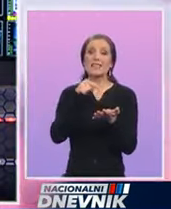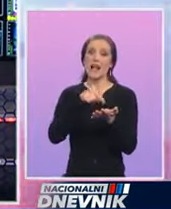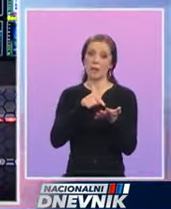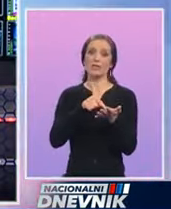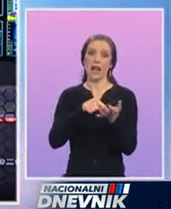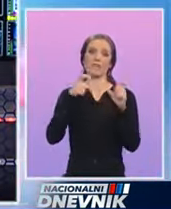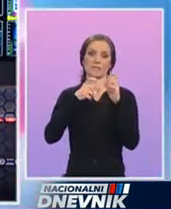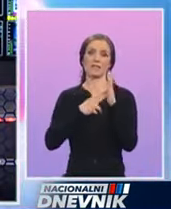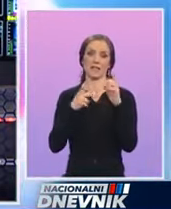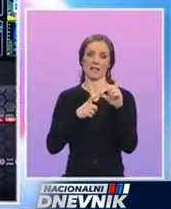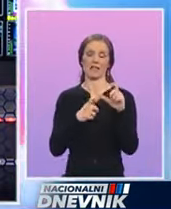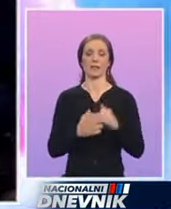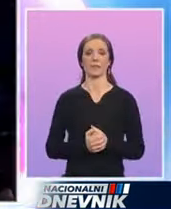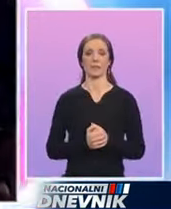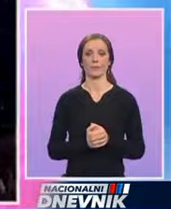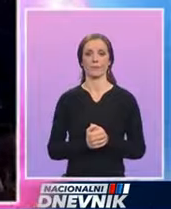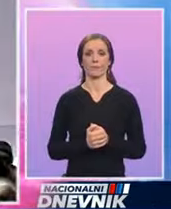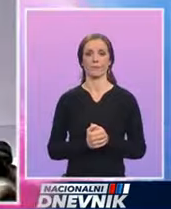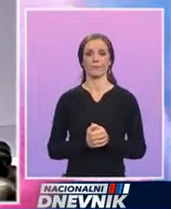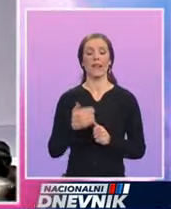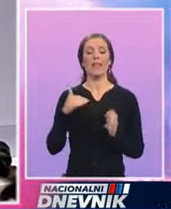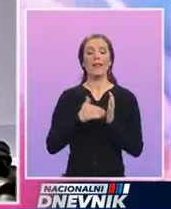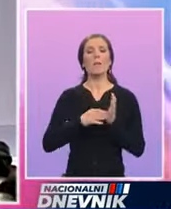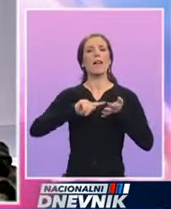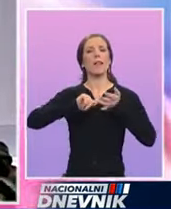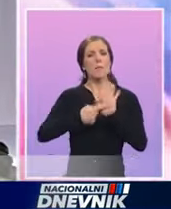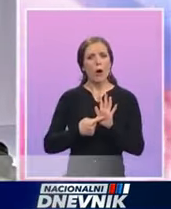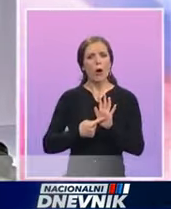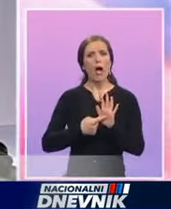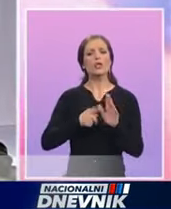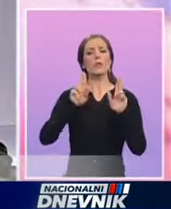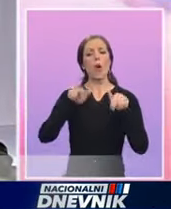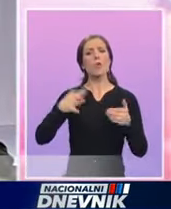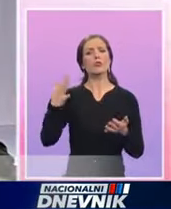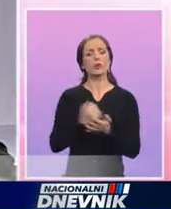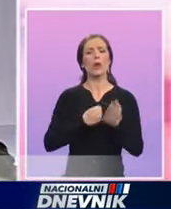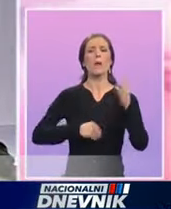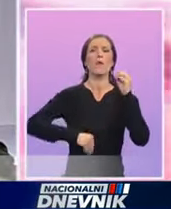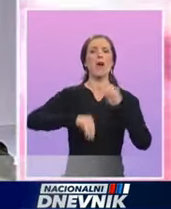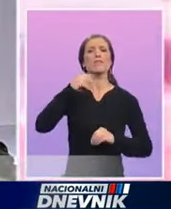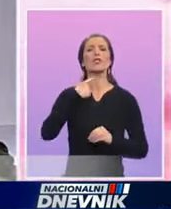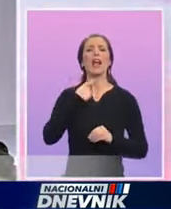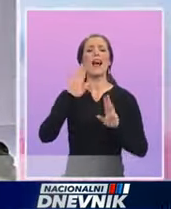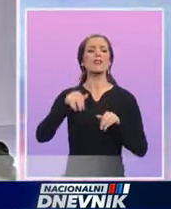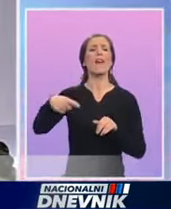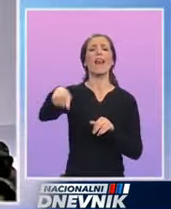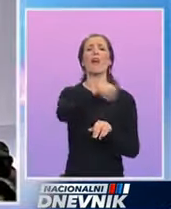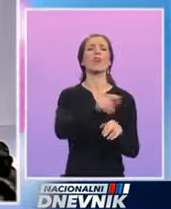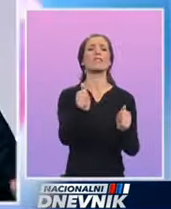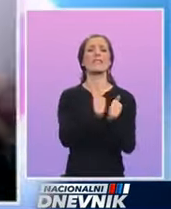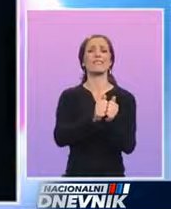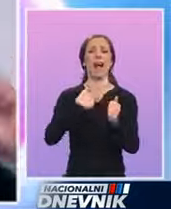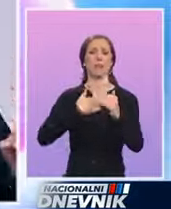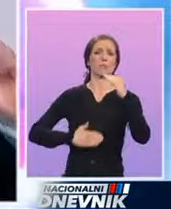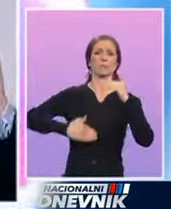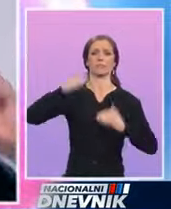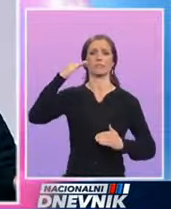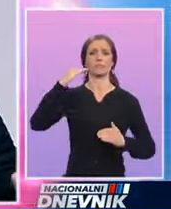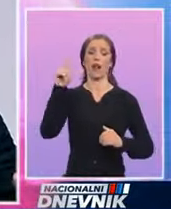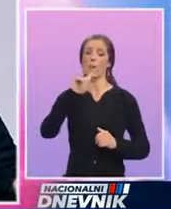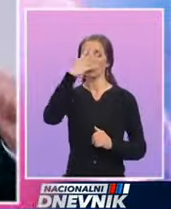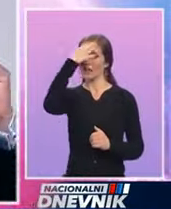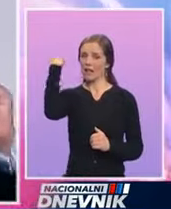predvodi SNS. Da im pokažemo da možemo da dobijemo više glasova nego svi oni zajedno. Jer nemojte da